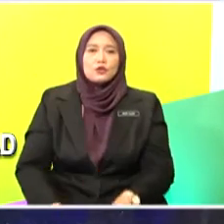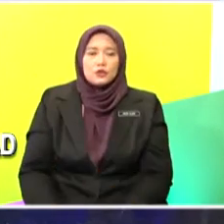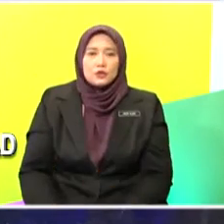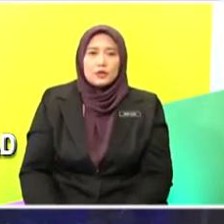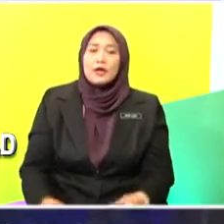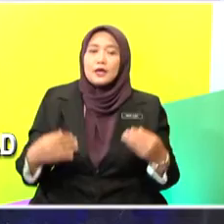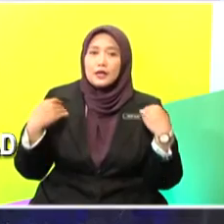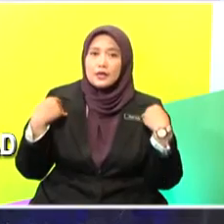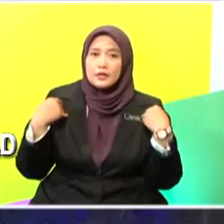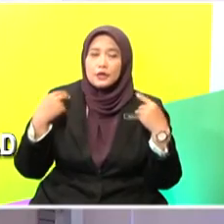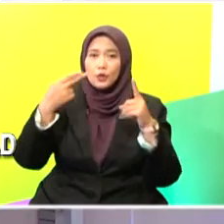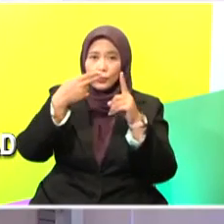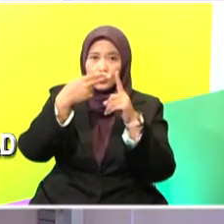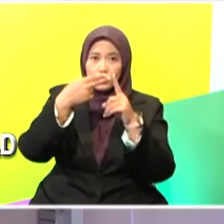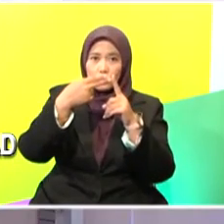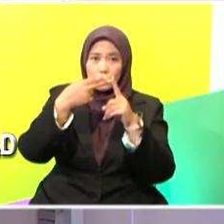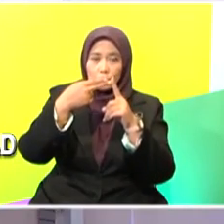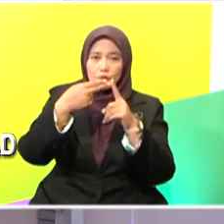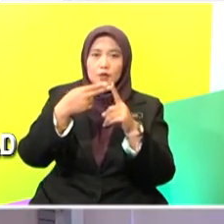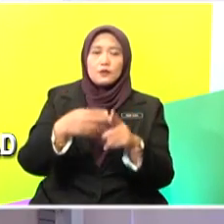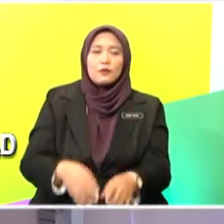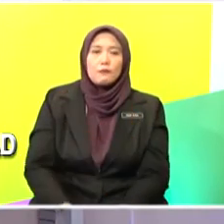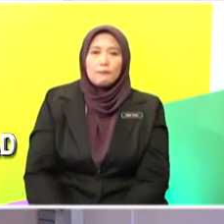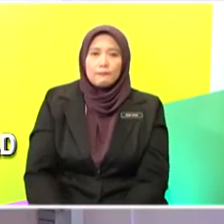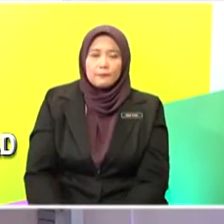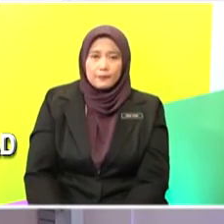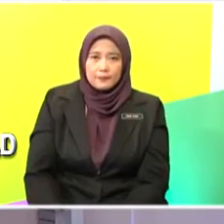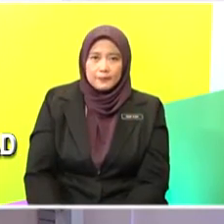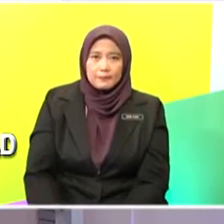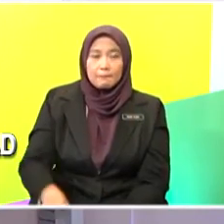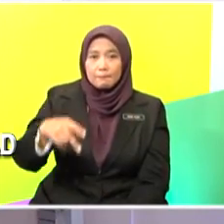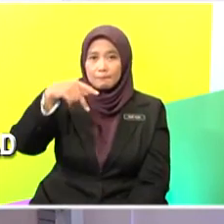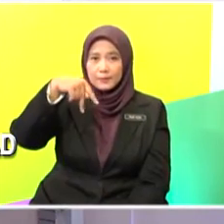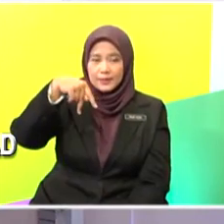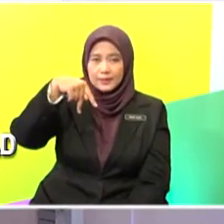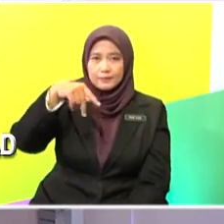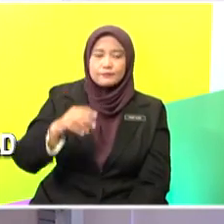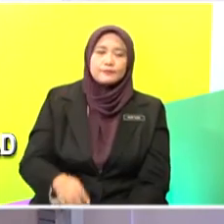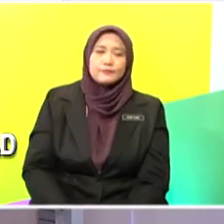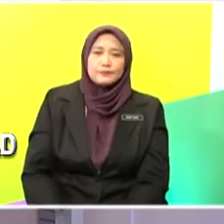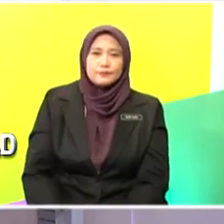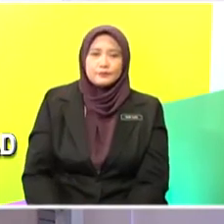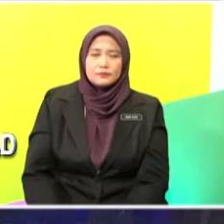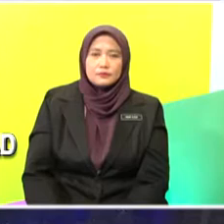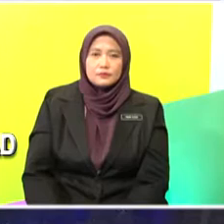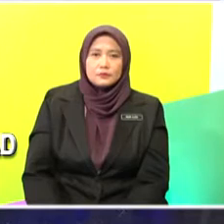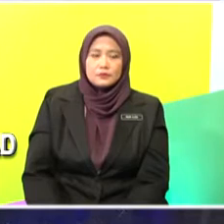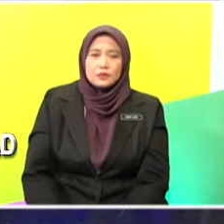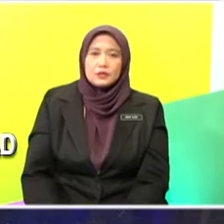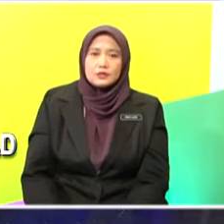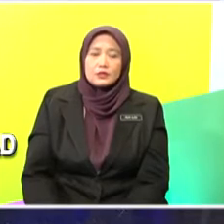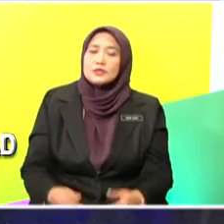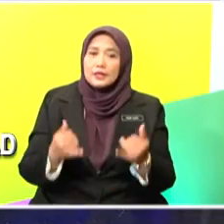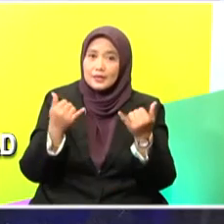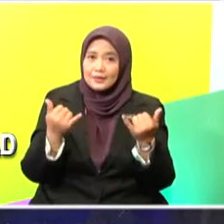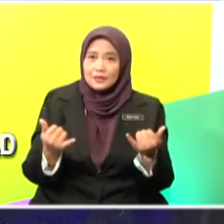cikgu. V, W, X, Z tu adalah huruf pendek. Okey. Okey. Next, cikgu nak teka pula ke Hakim? Boleh